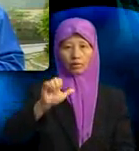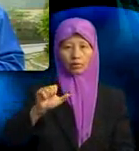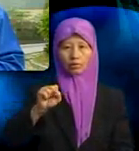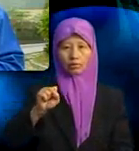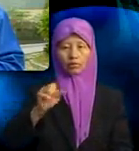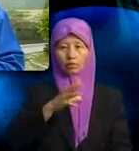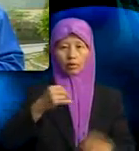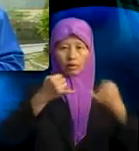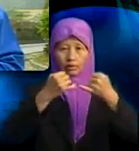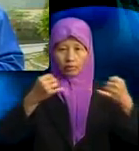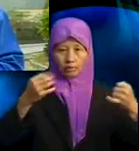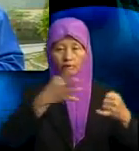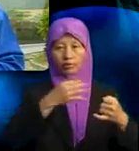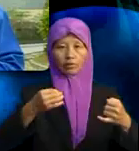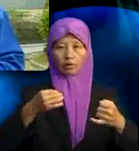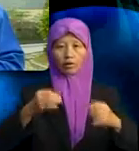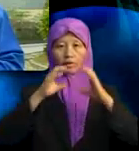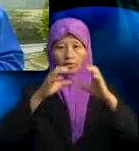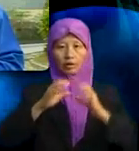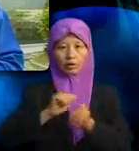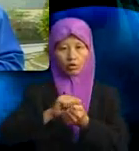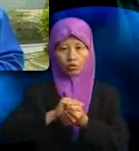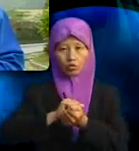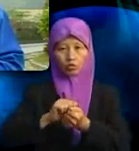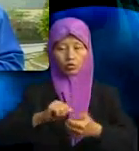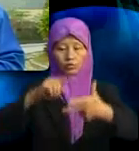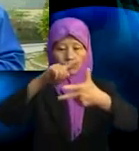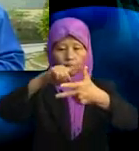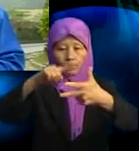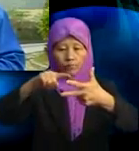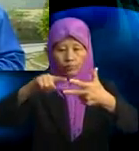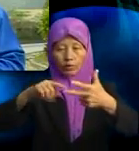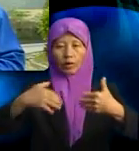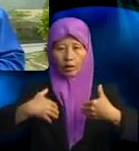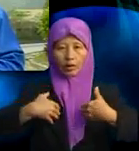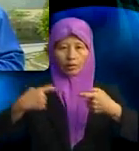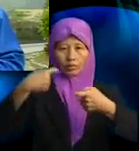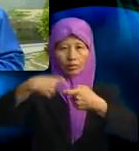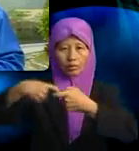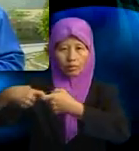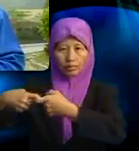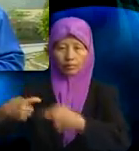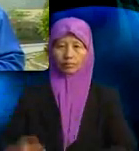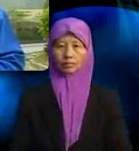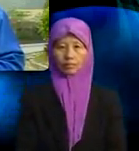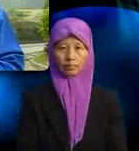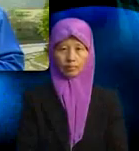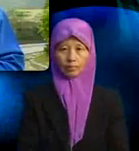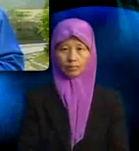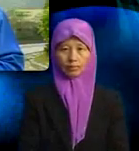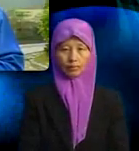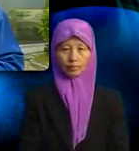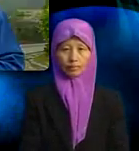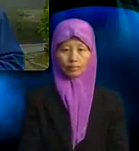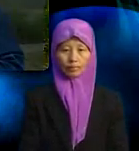serta cara-cara menyucikannya. Ketiga-tiga tajuk tadi mempunyai kaitan yang rapat di antara satu sama